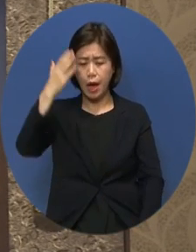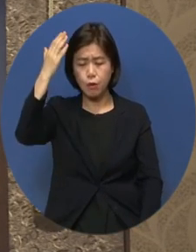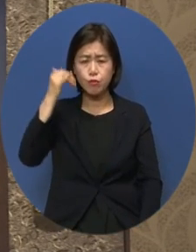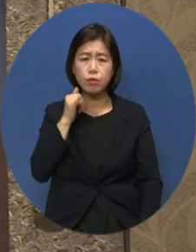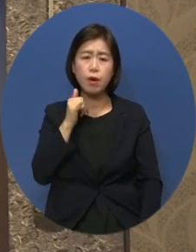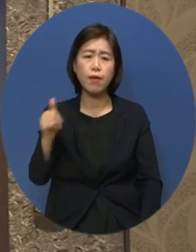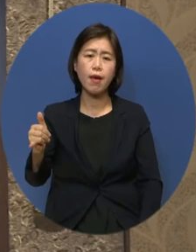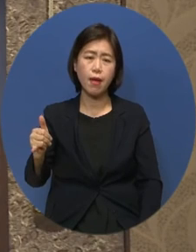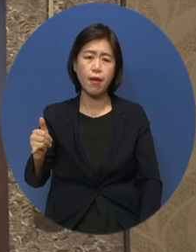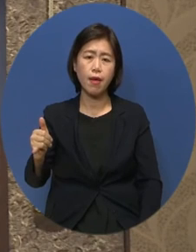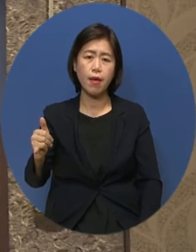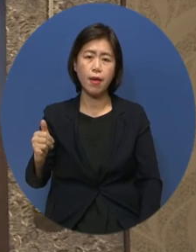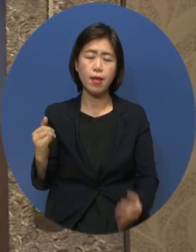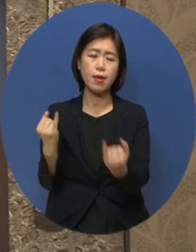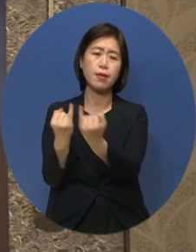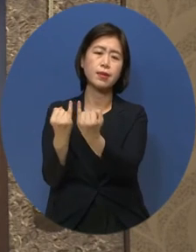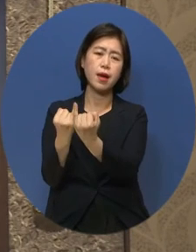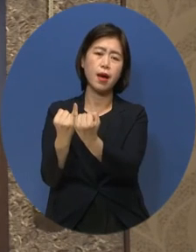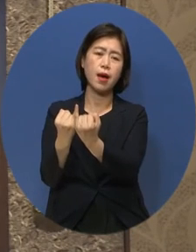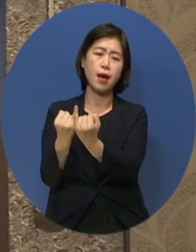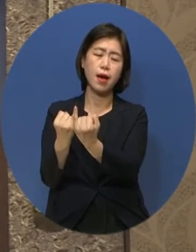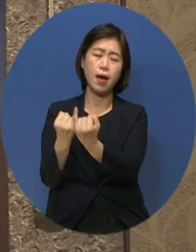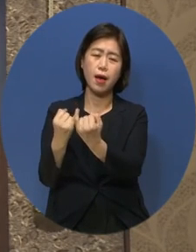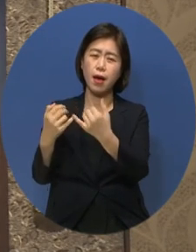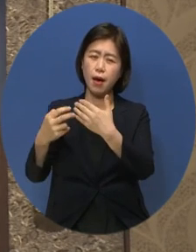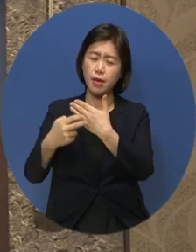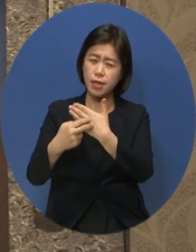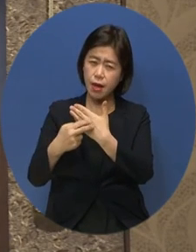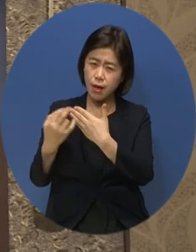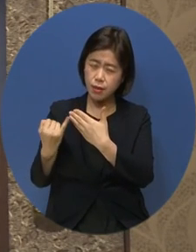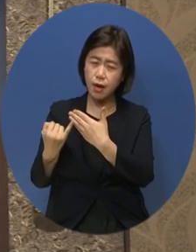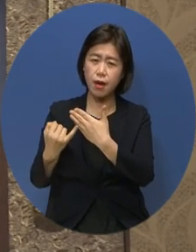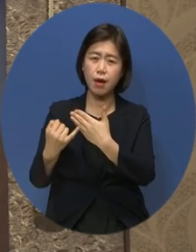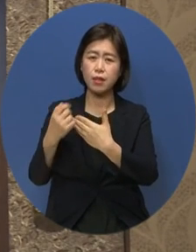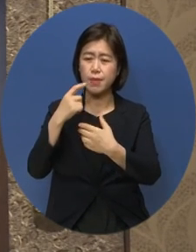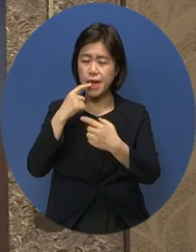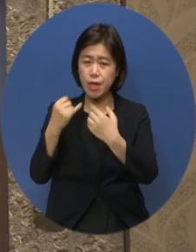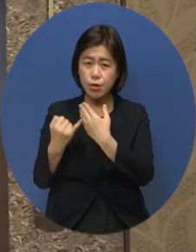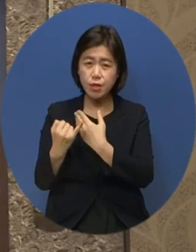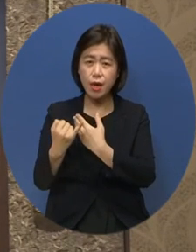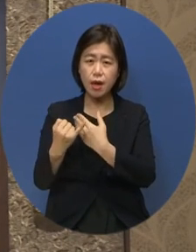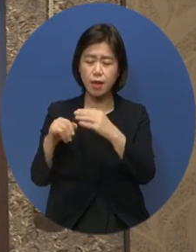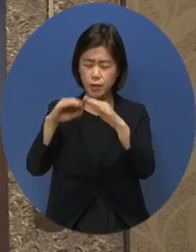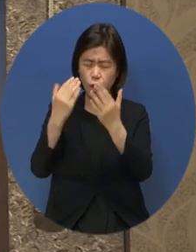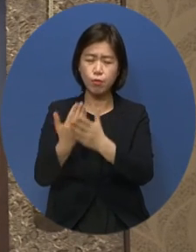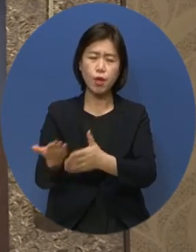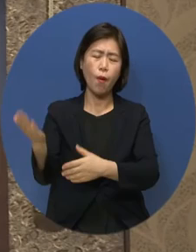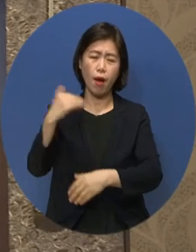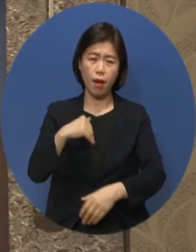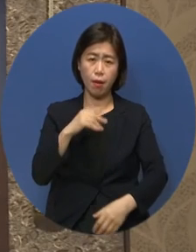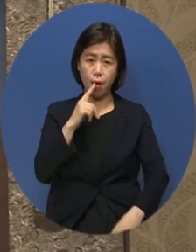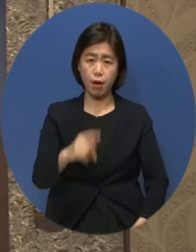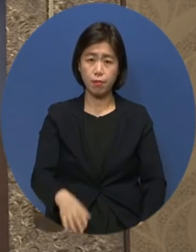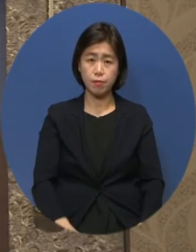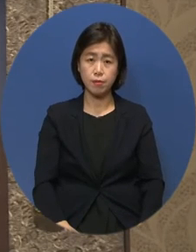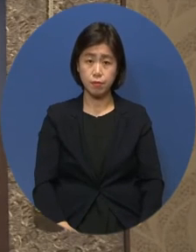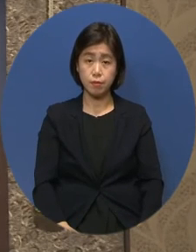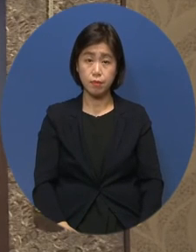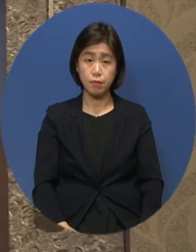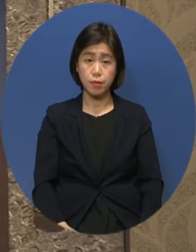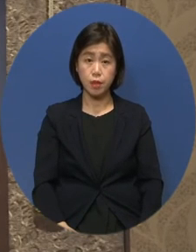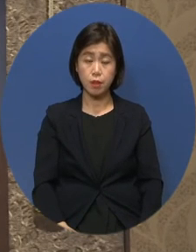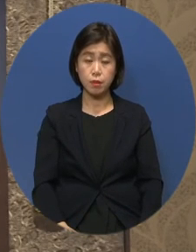여성들 중심으로 빨리 꿇어라 아 최대한 빨리 봐라 그래서 최대한 빠른 시간에 와서 저희가 한 2주동안